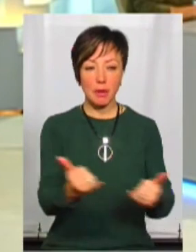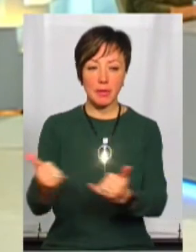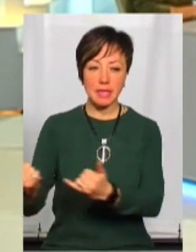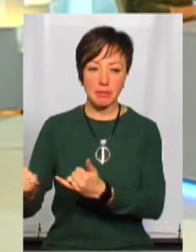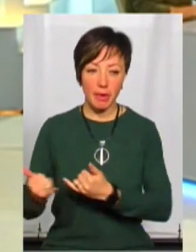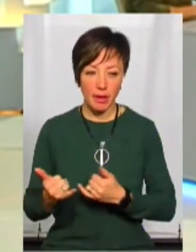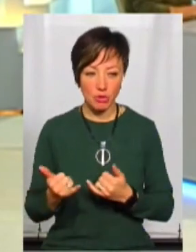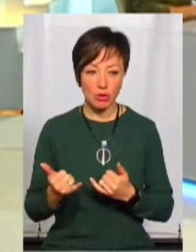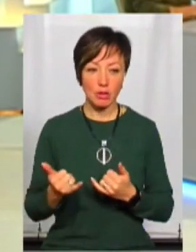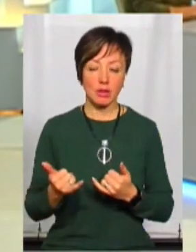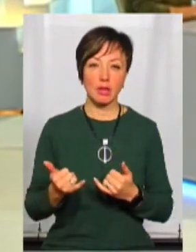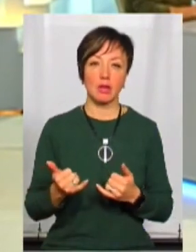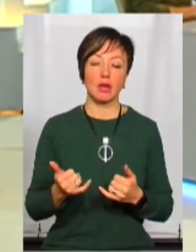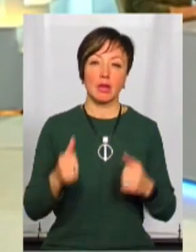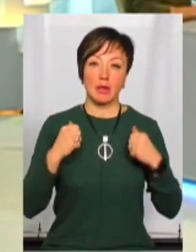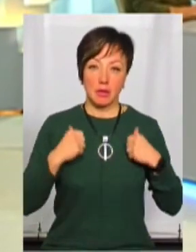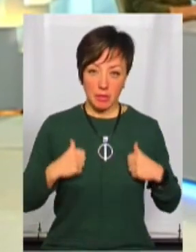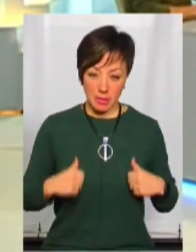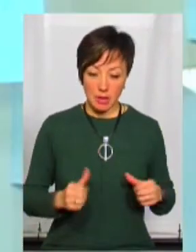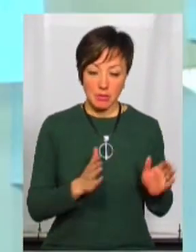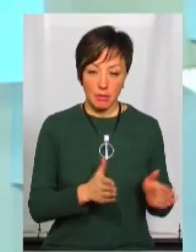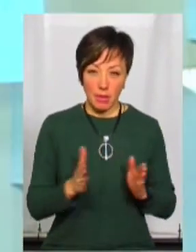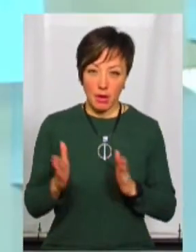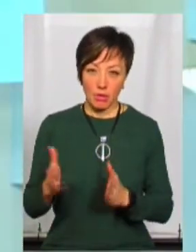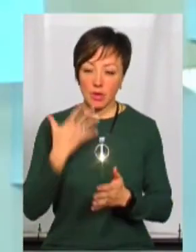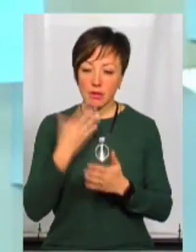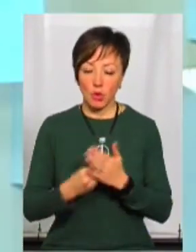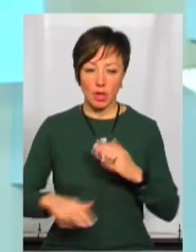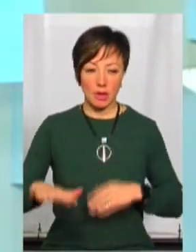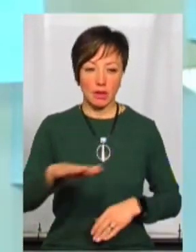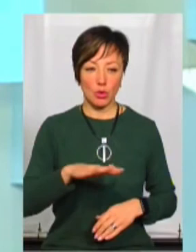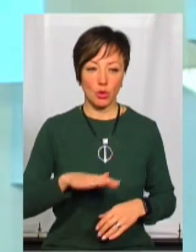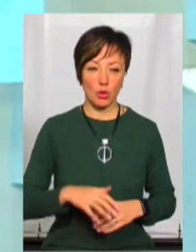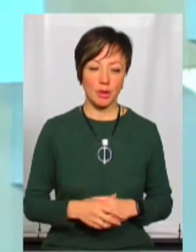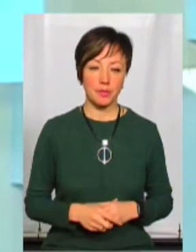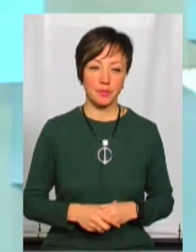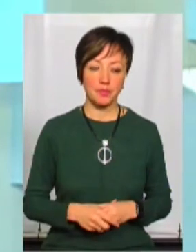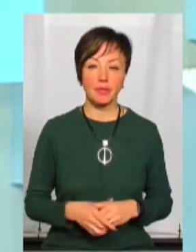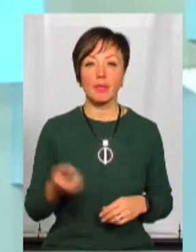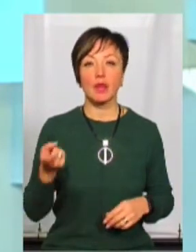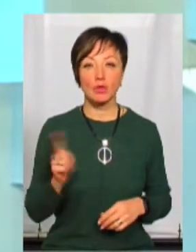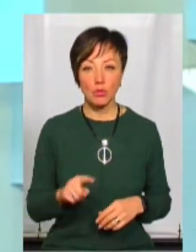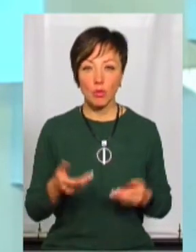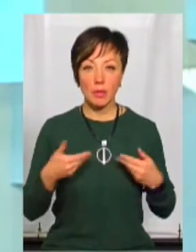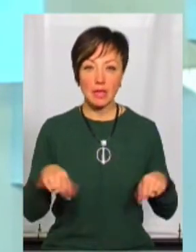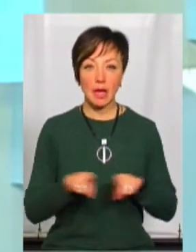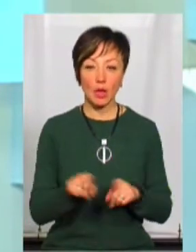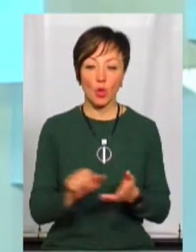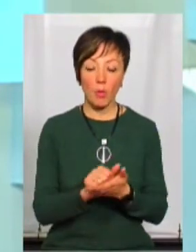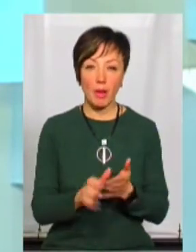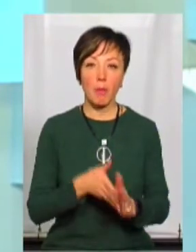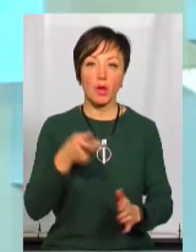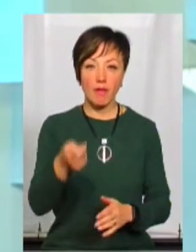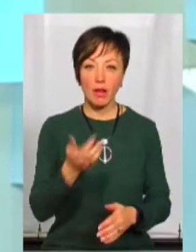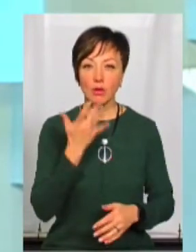забезпечувати безпеку на своїй території, на території свого проживання. І тому ми такі документи подавали